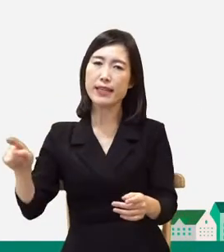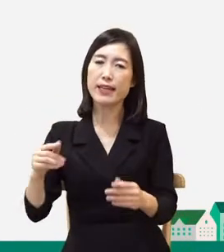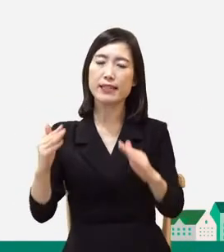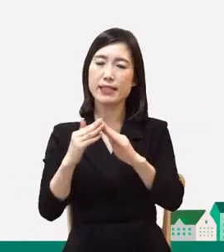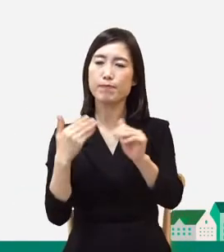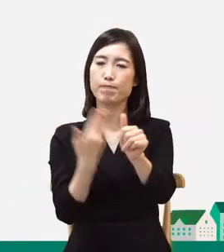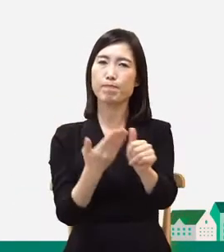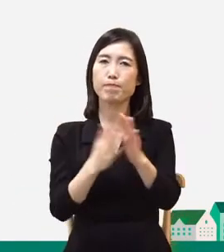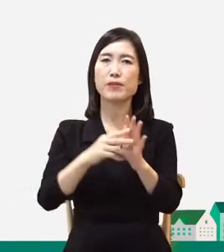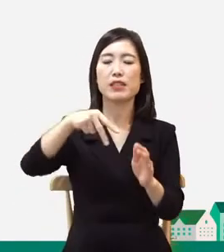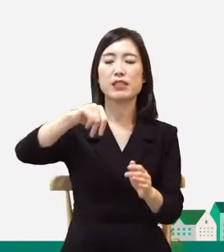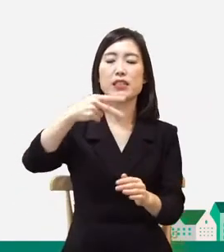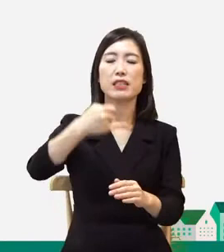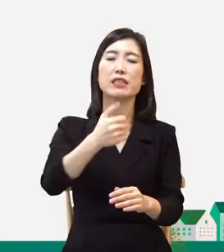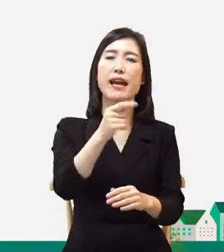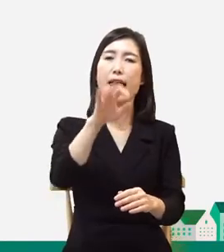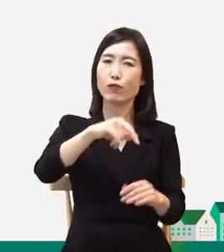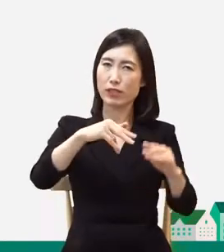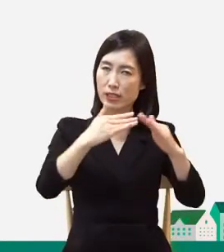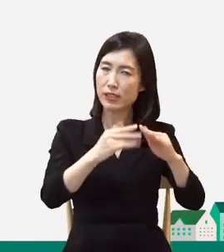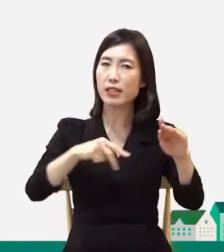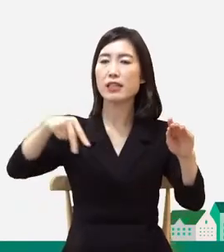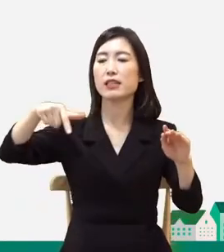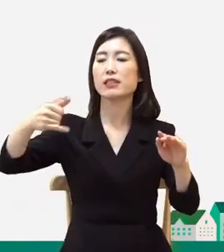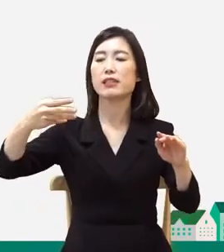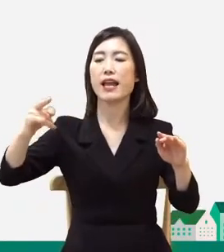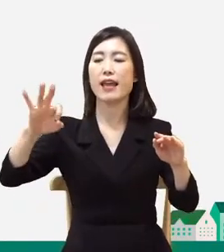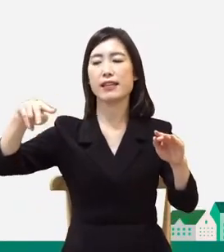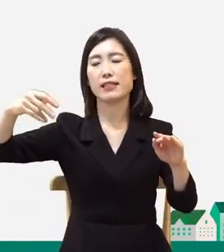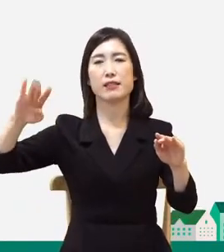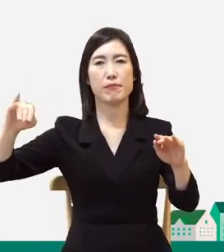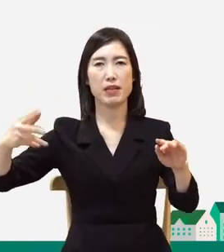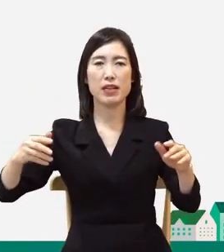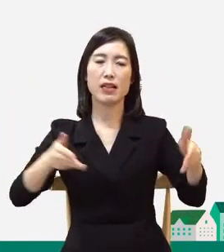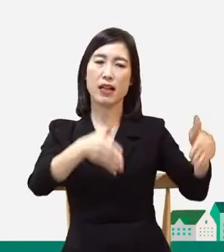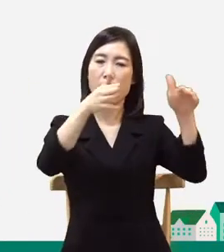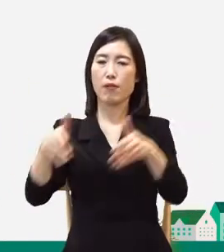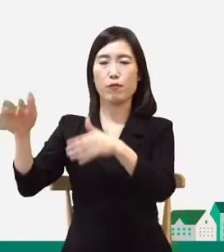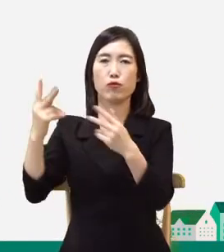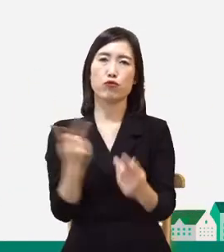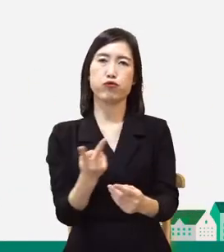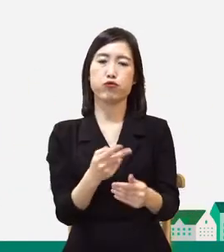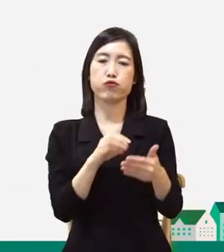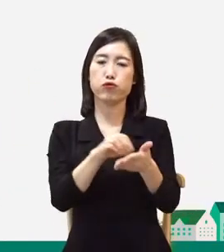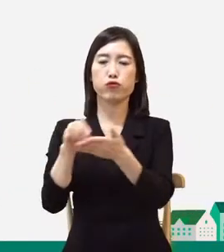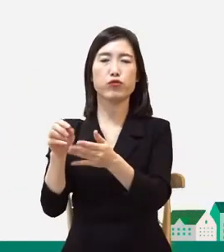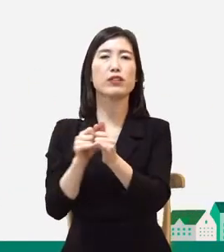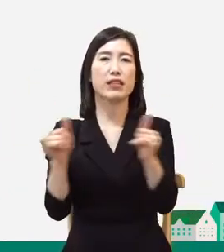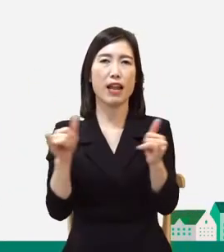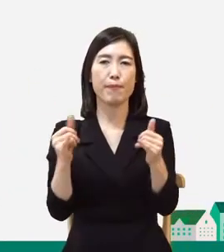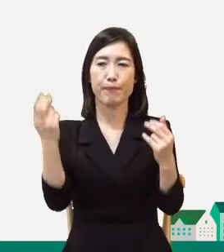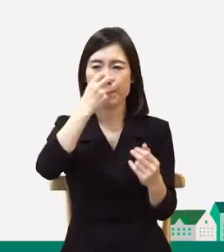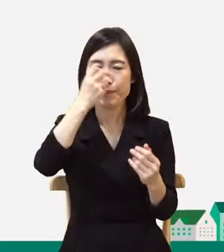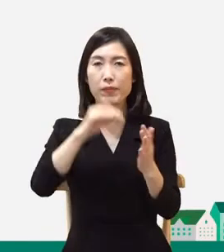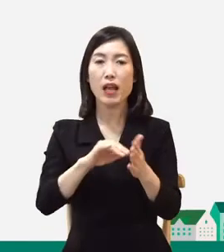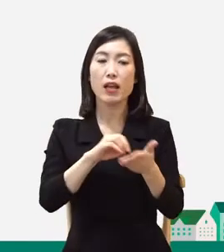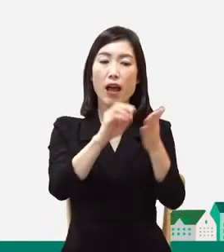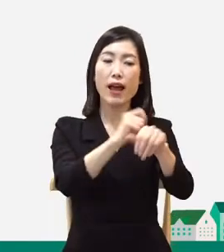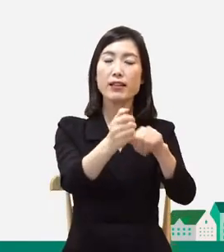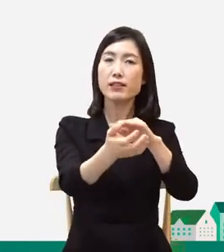입주한 시드하우스와 그레이스빌 지원주택 입주민이 대상입니다. 입주 전 주거 상황을 보면